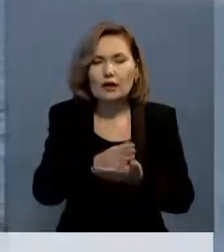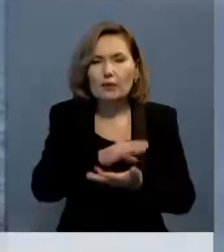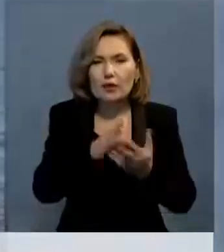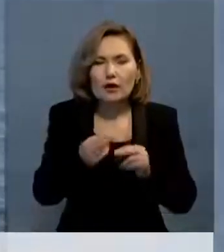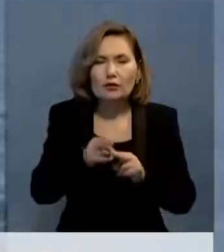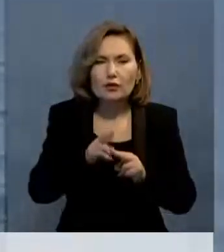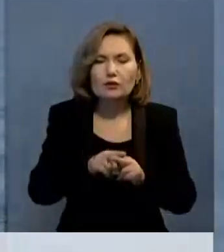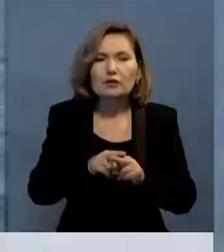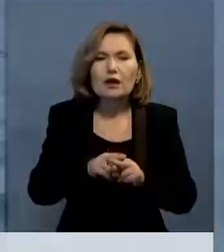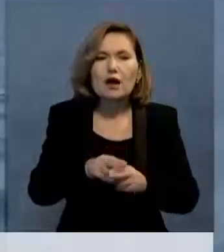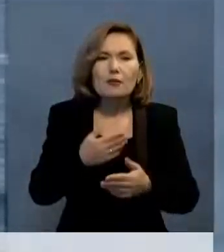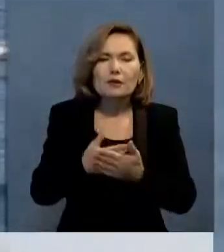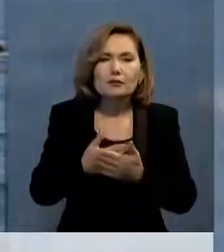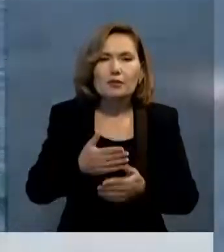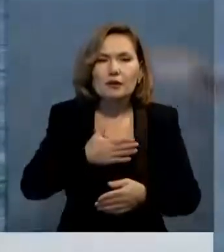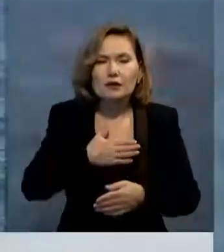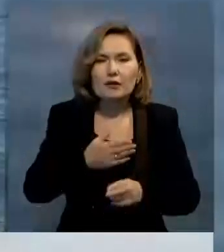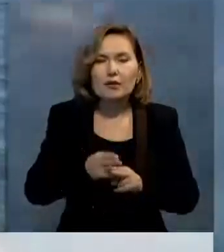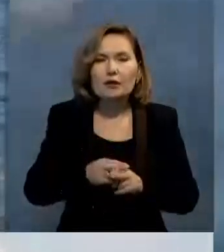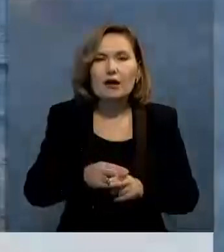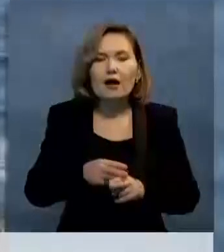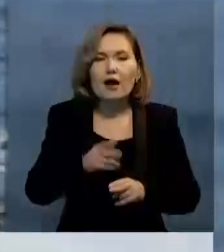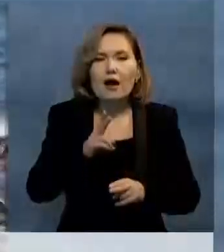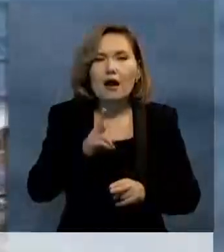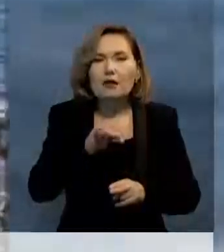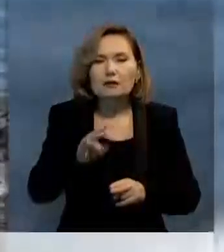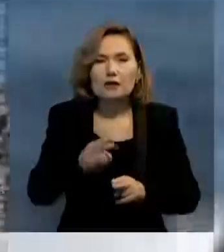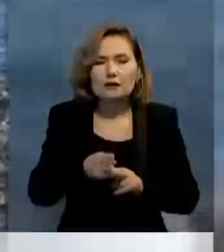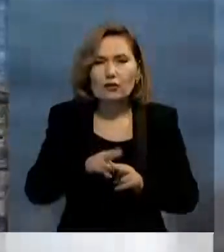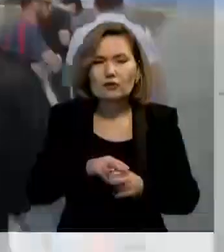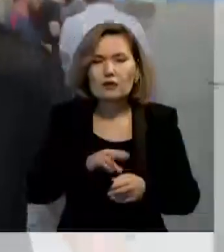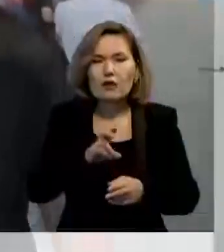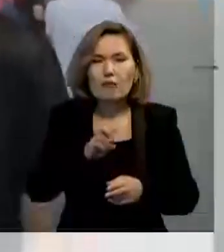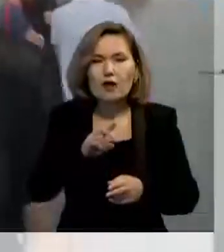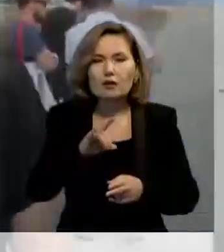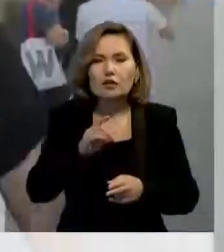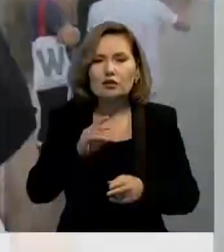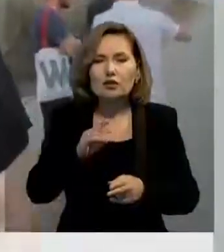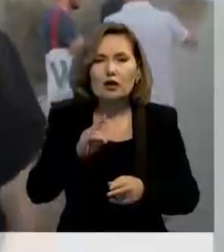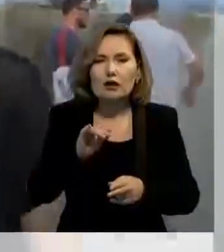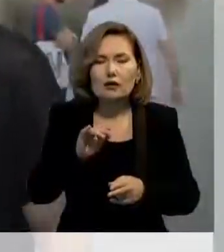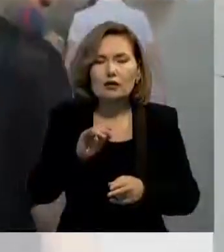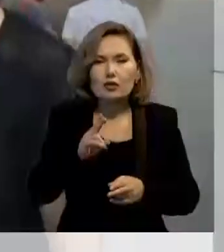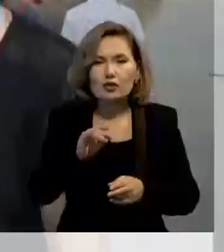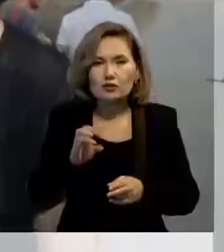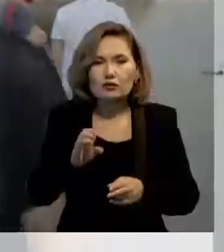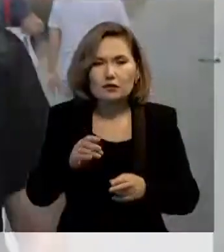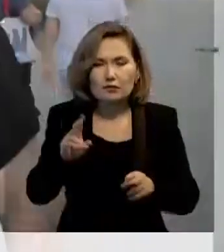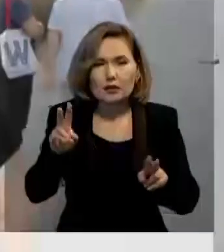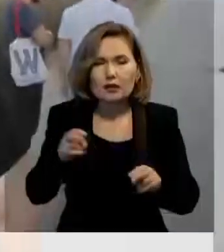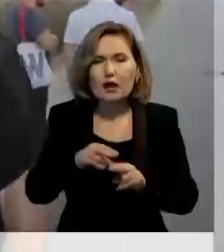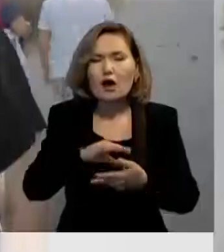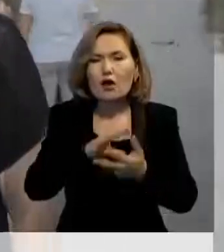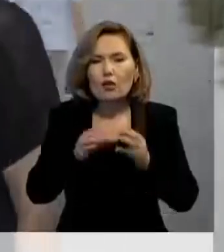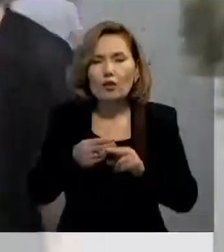атауы басқаша. Мысалы, біздегі бір қазан мұнда балықшы құс деп аталады. Құс жәннатында болуыңыз. Құстардан